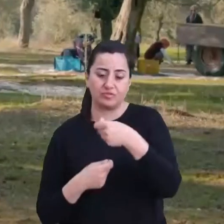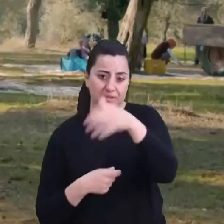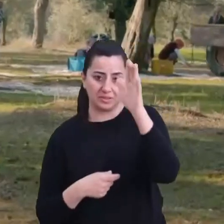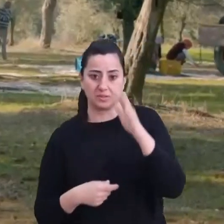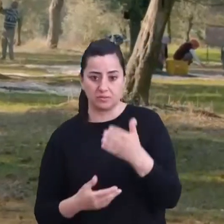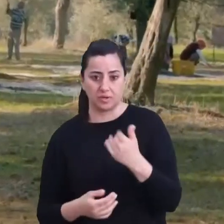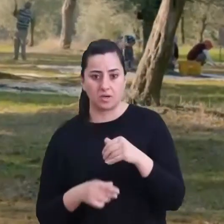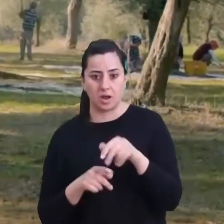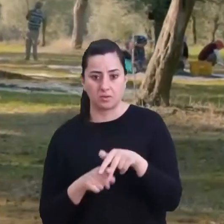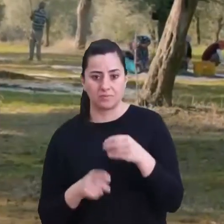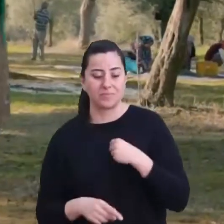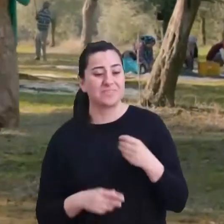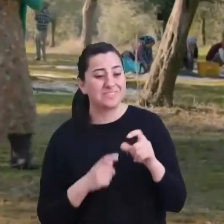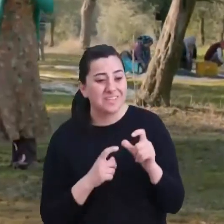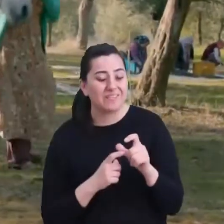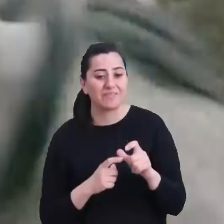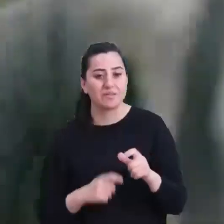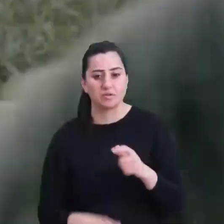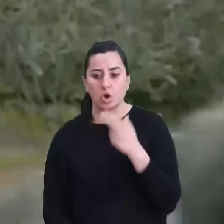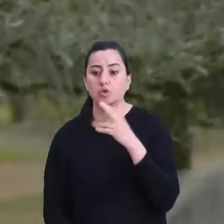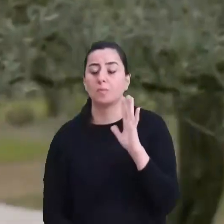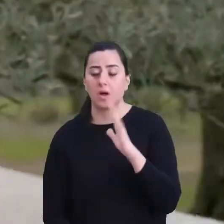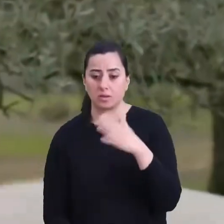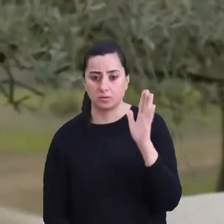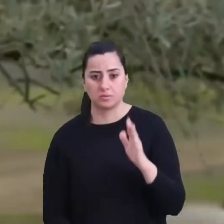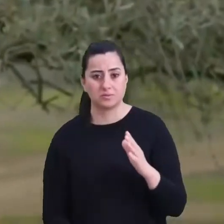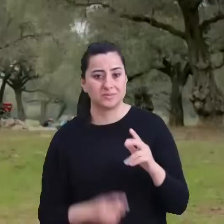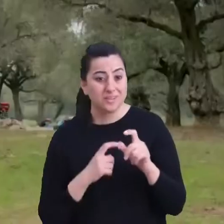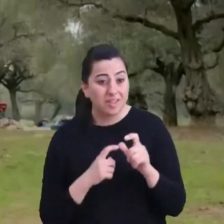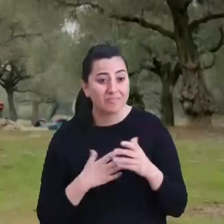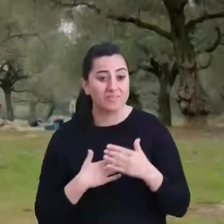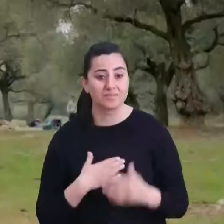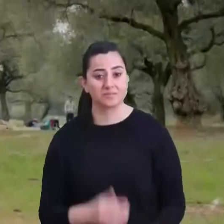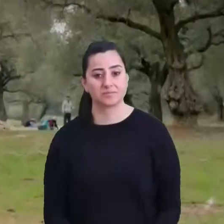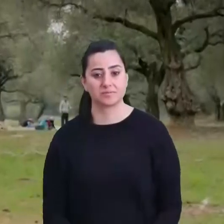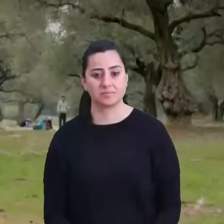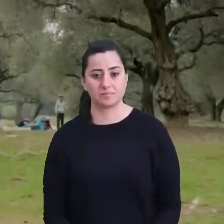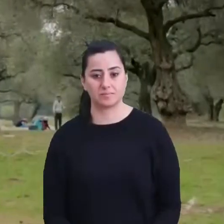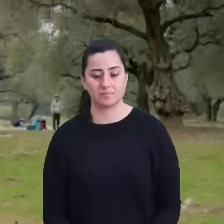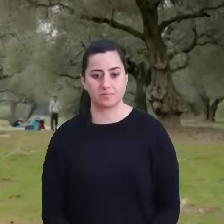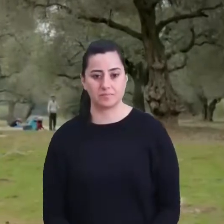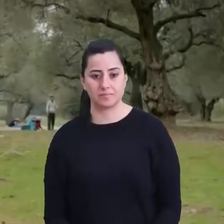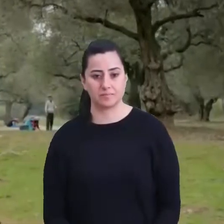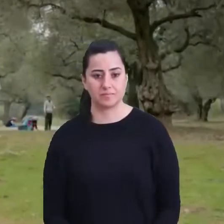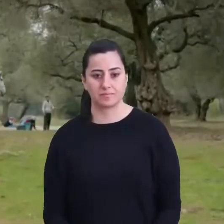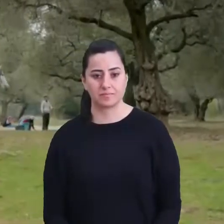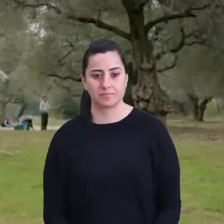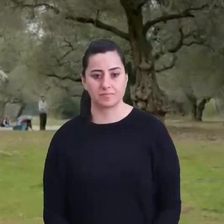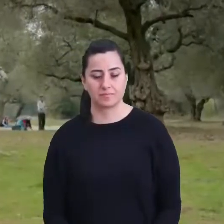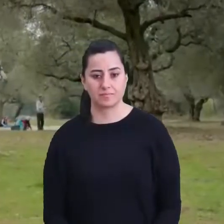Berta'yıma. Sedef. Gel buraya. Sedef. Konuşma. Sedef. Yuları elinden alıp götürdü.